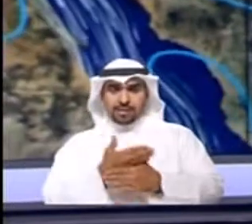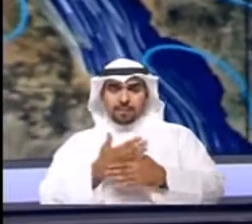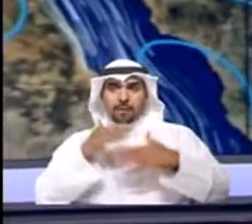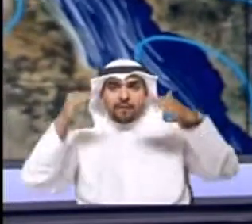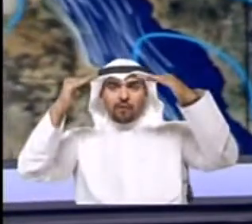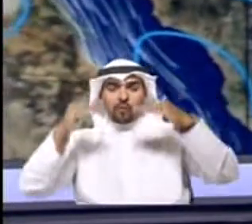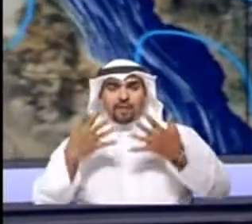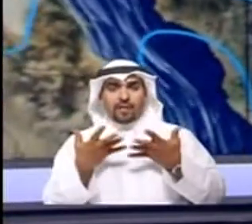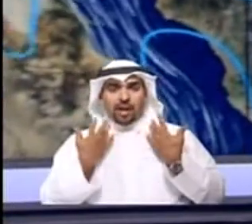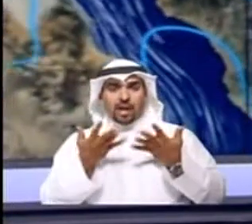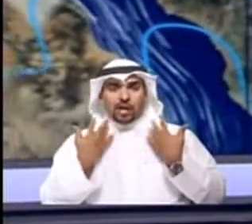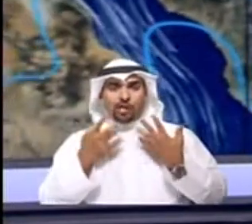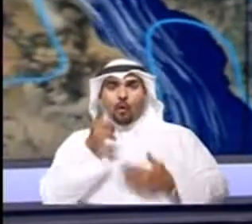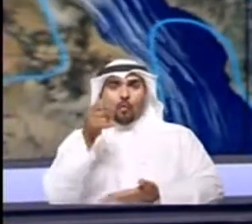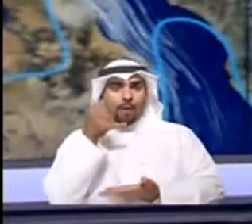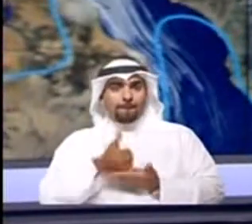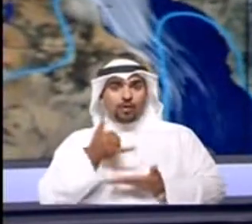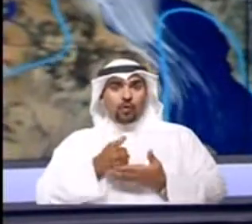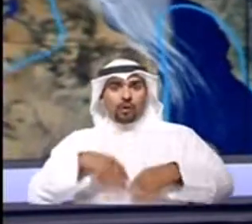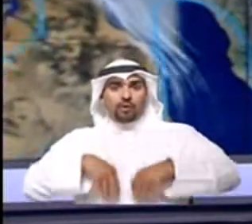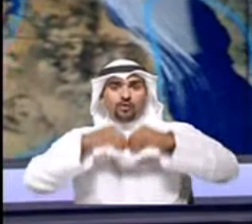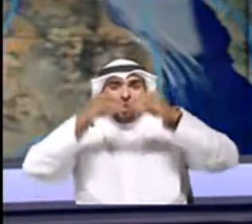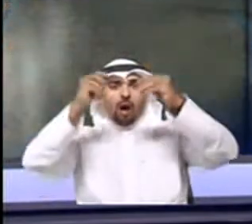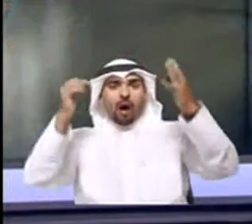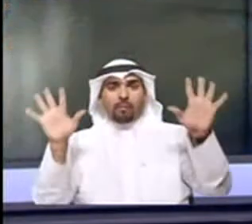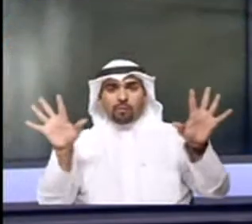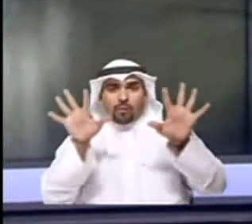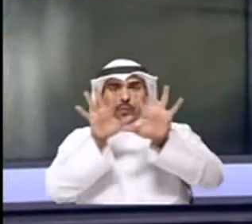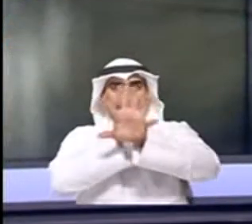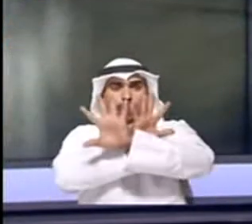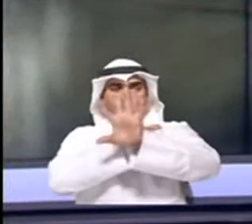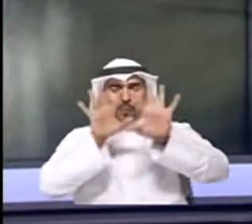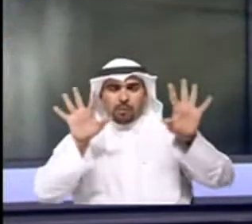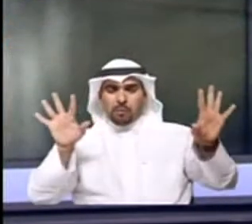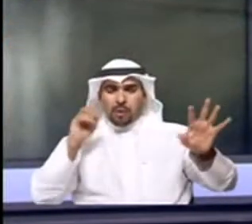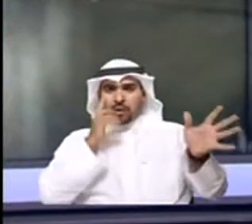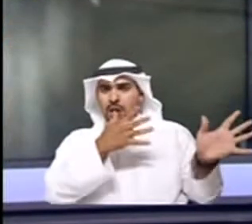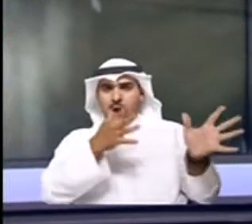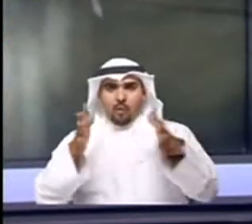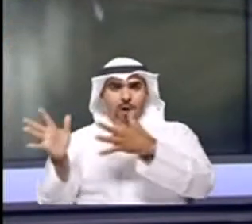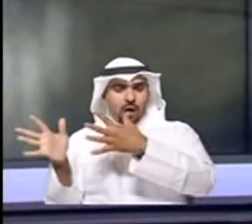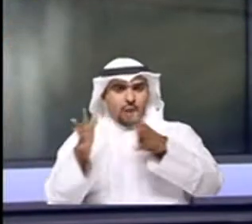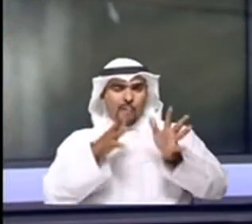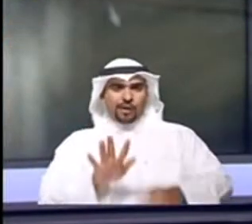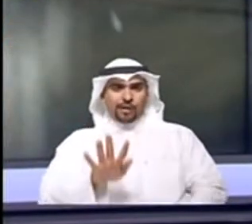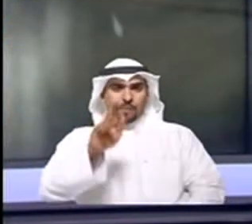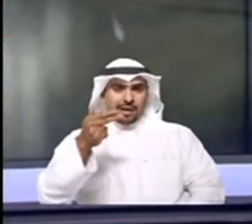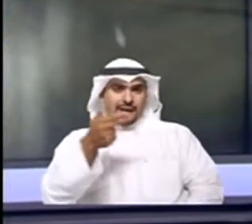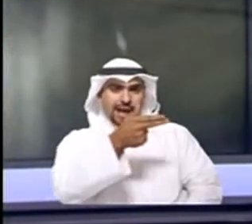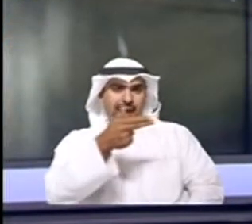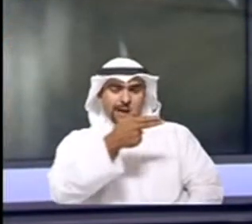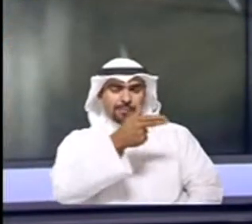وهو اللي أثر علينا في الأجواء الغير مستقرة اليوم وراح يستمر ويانا أيضا حتى يوم الغد. الرياح شمالية غربية معتدلة إلى نشطة